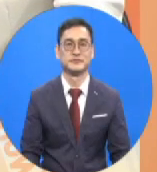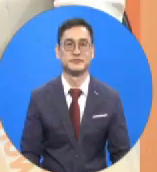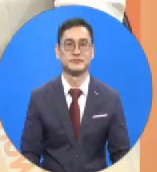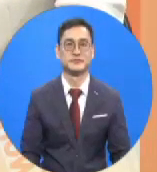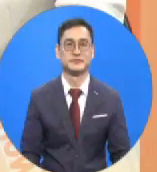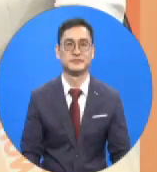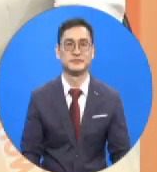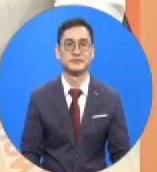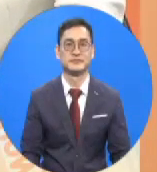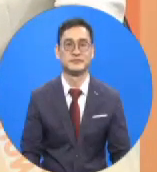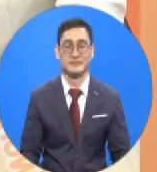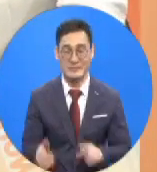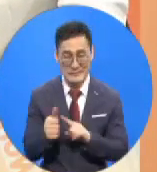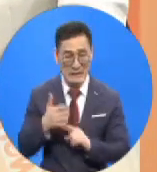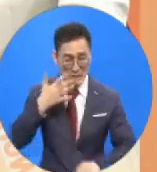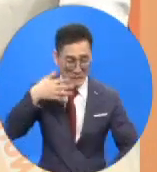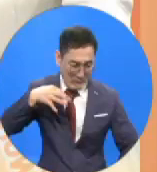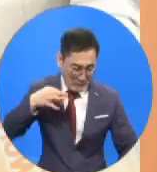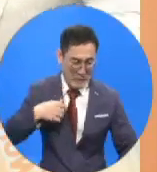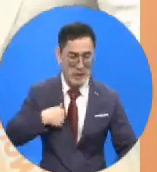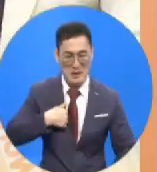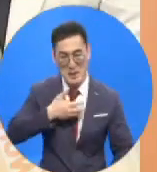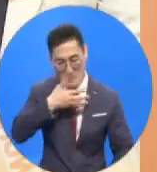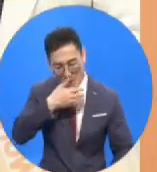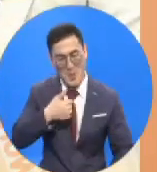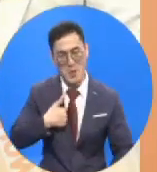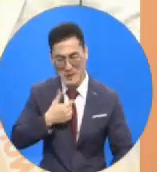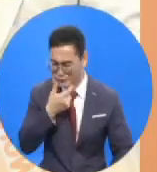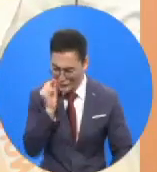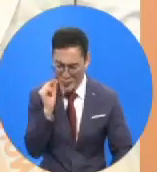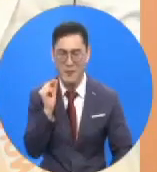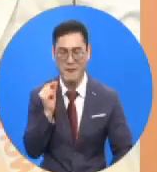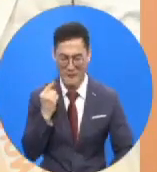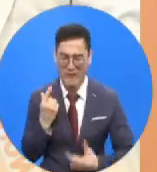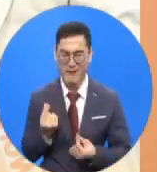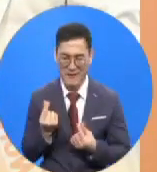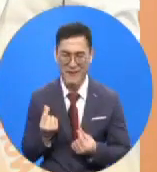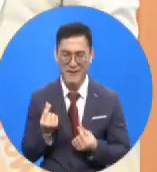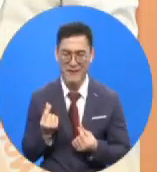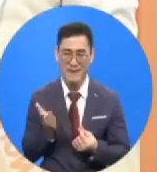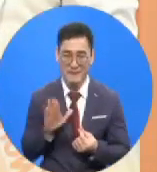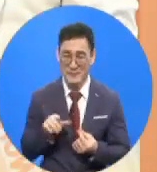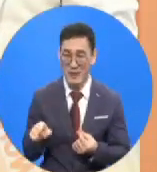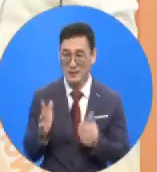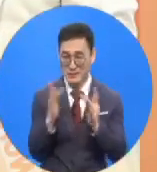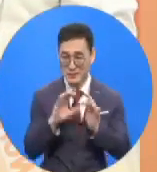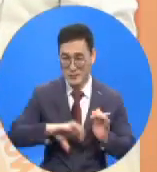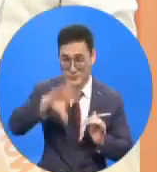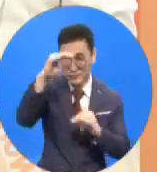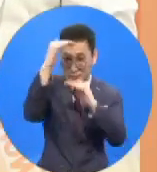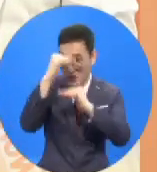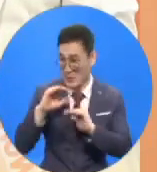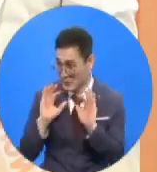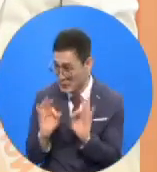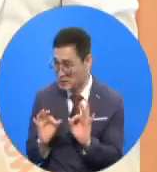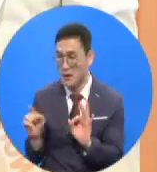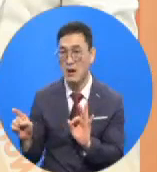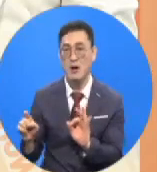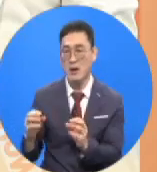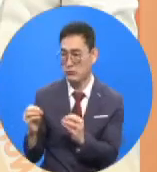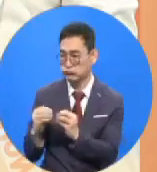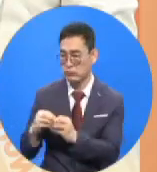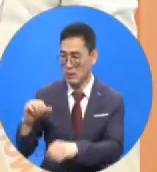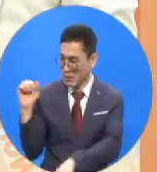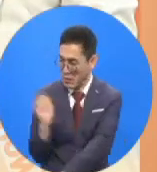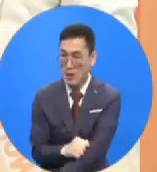뭐 그녀는 미쳐가고 아무것도 모르는 뭐 그럼 어서 3 인 것처럼 얘기를 했지만 뭐 상당히 어떤 문학 등 2층 미네랄